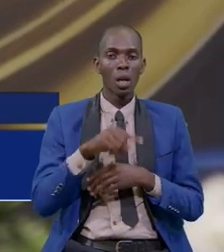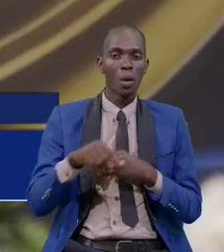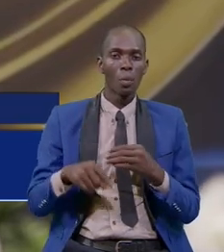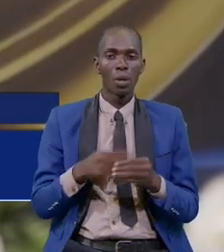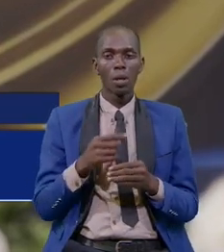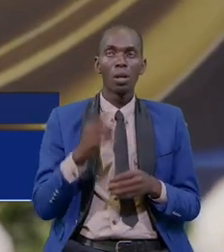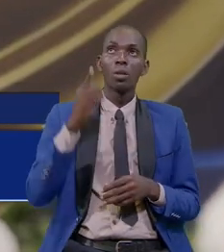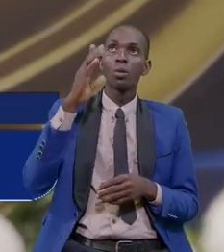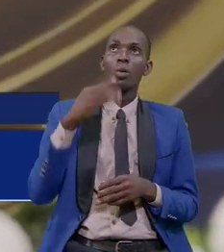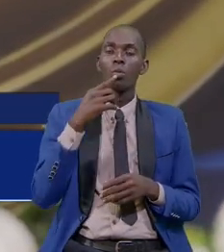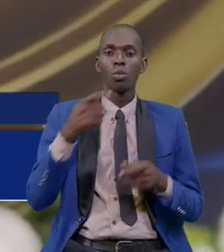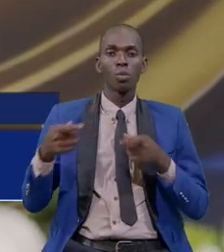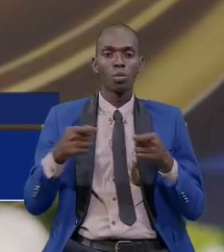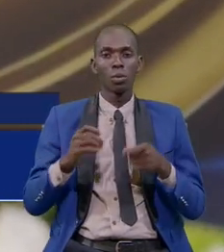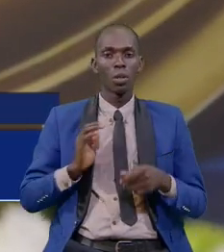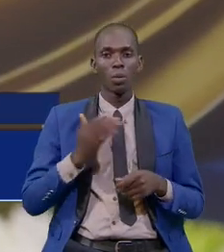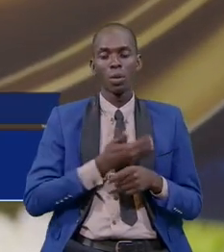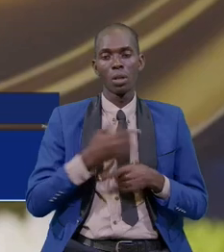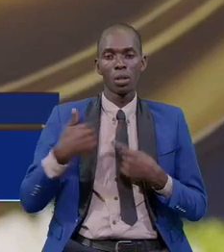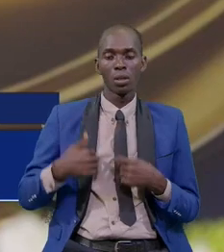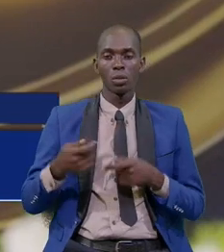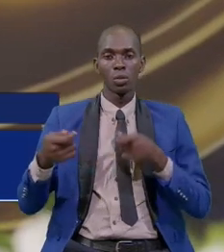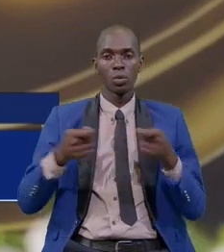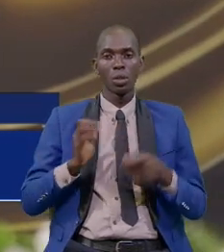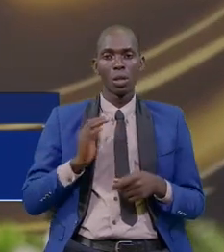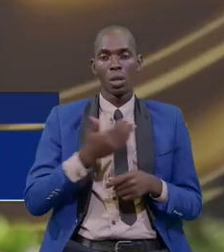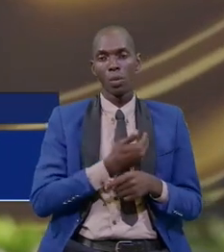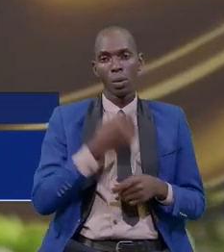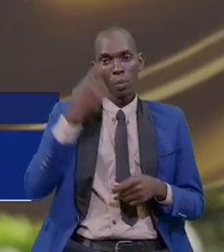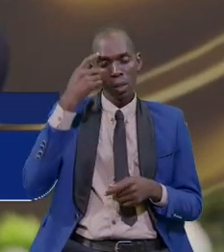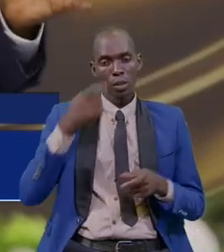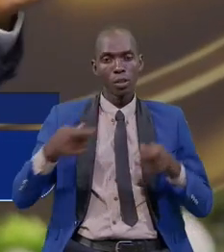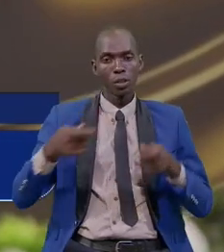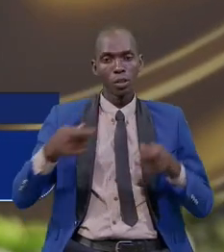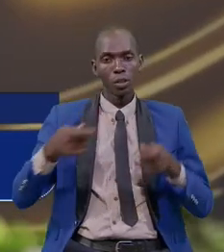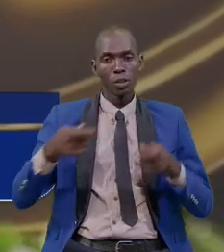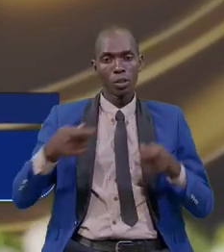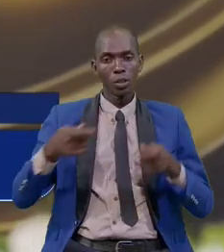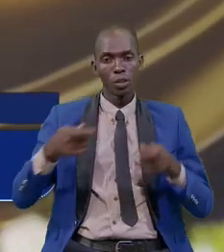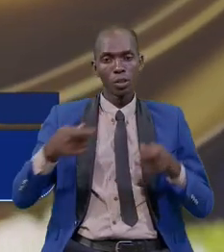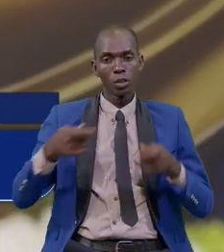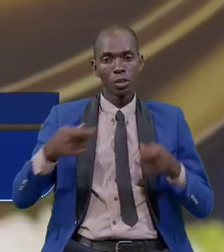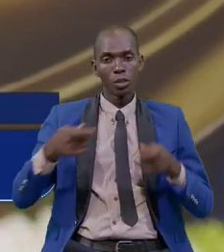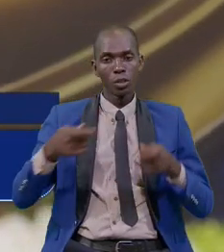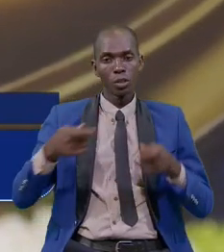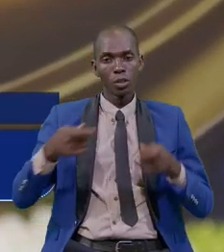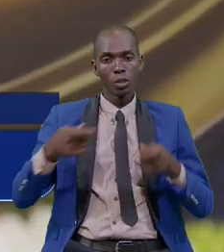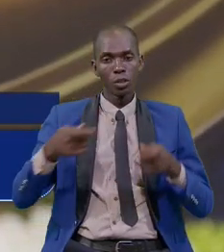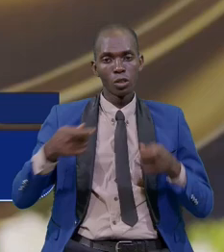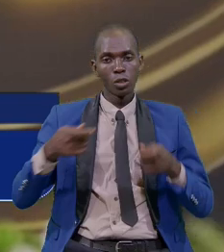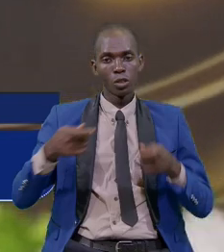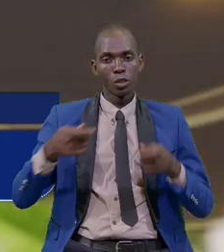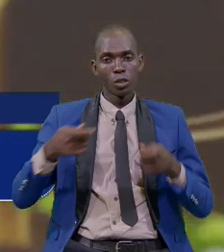Voulons parler de notre roi qui dirige nos cœurs, qui dirige notre pensée, qui dirige notre disposition et qui guide